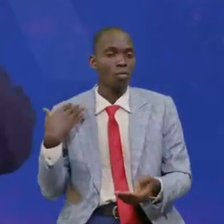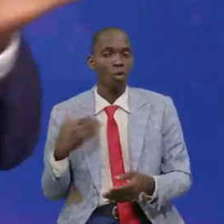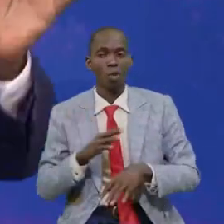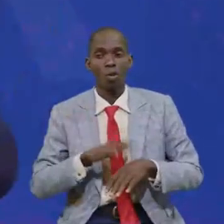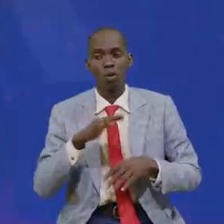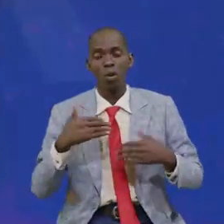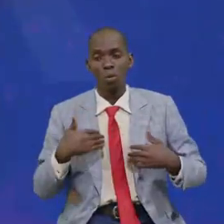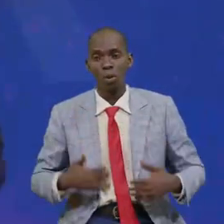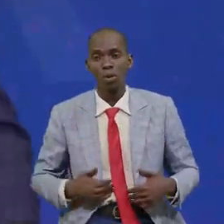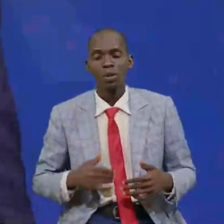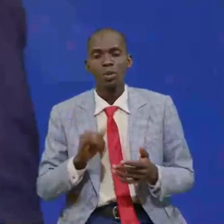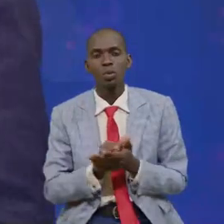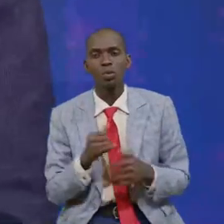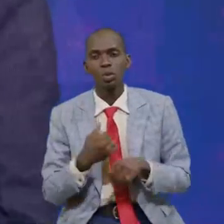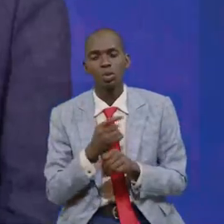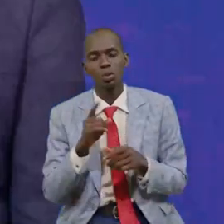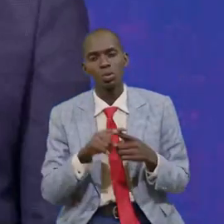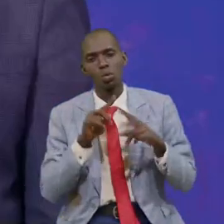les bons beaux.